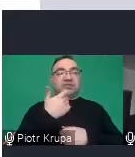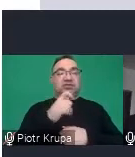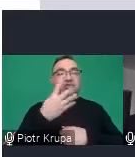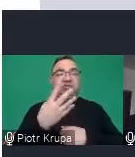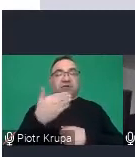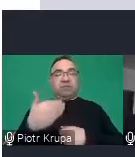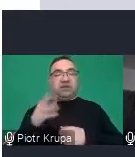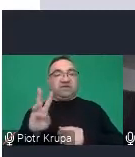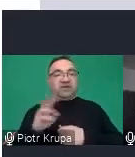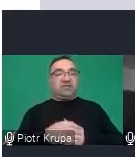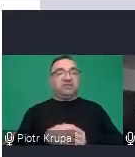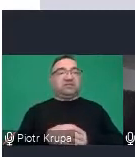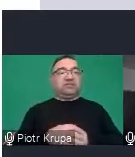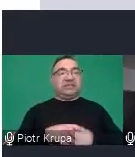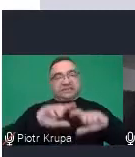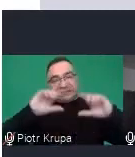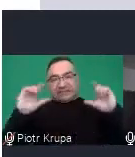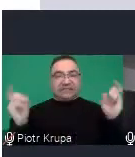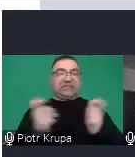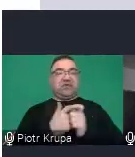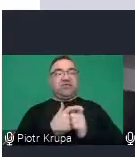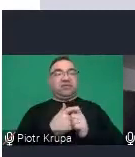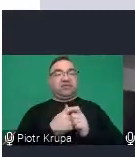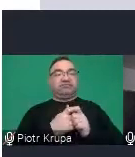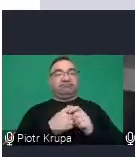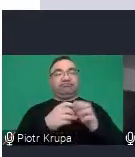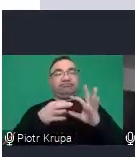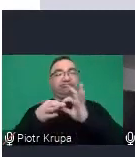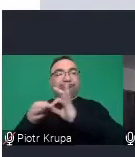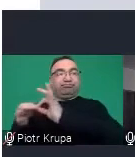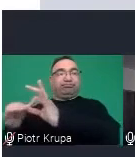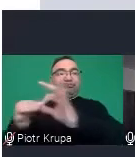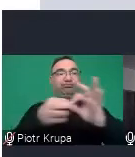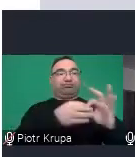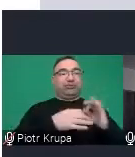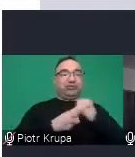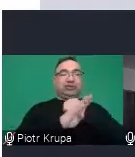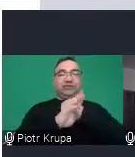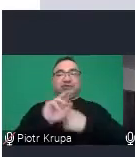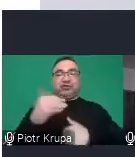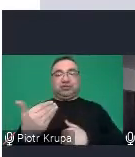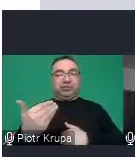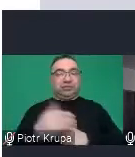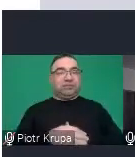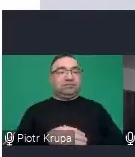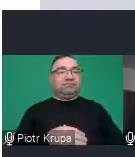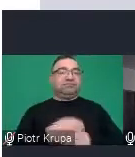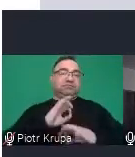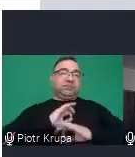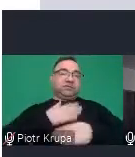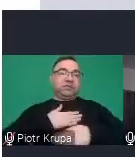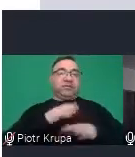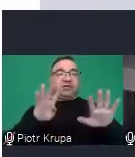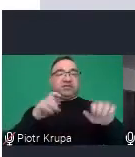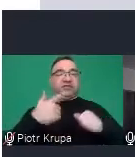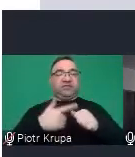104 MW. A całkowita sieć cieplna wynosi około 90 km. W swoich zasobach posiadamy